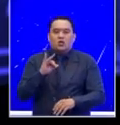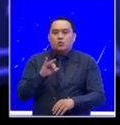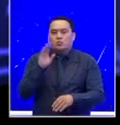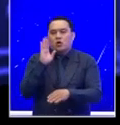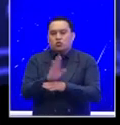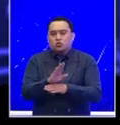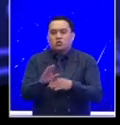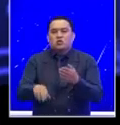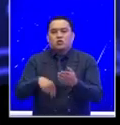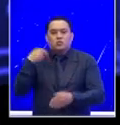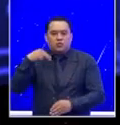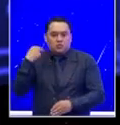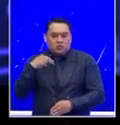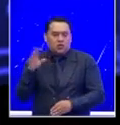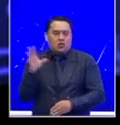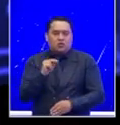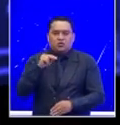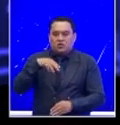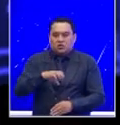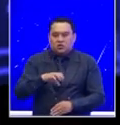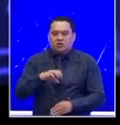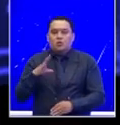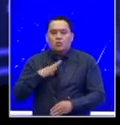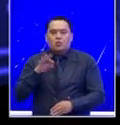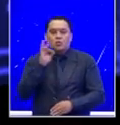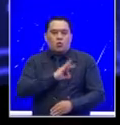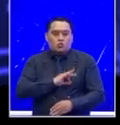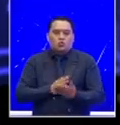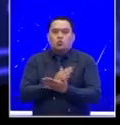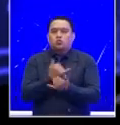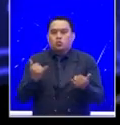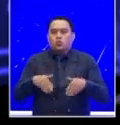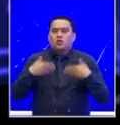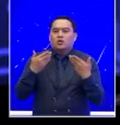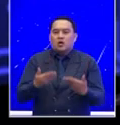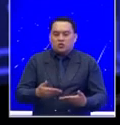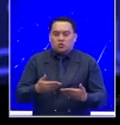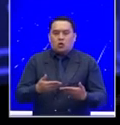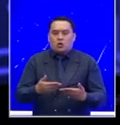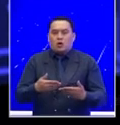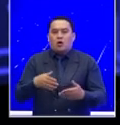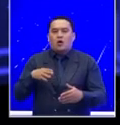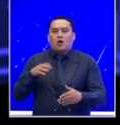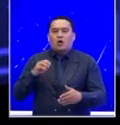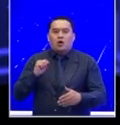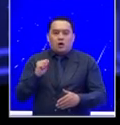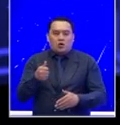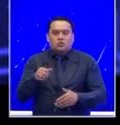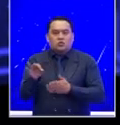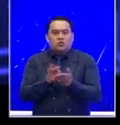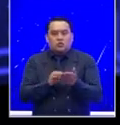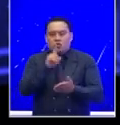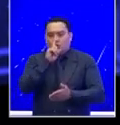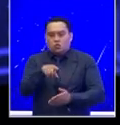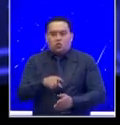поручению президента страны весь период действия чрезвычайного положения пользователям услуг будут предоставлены послабления. Отключать бытовые удобства за несвоевременную оплату